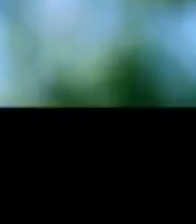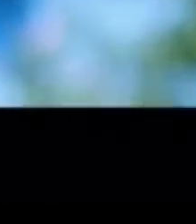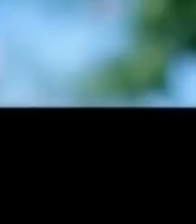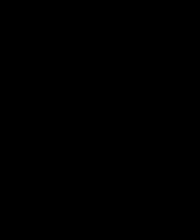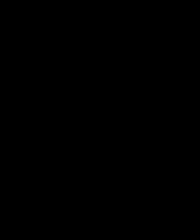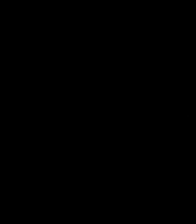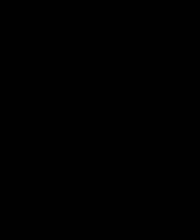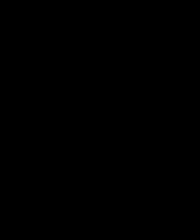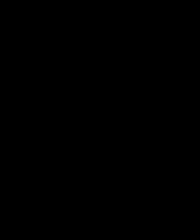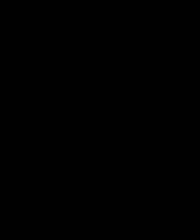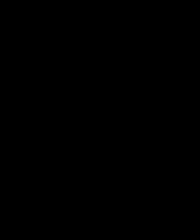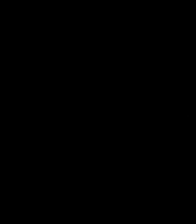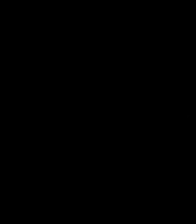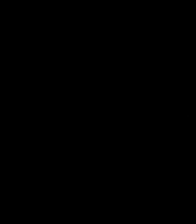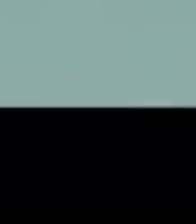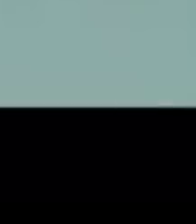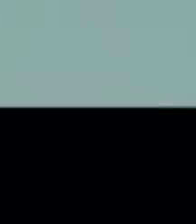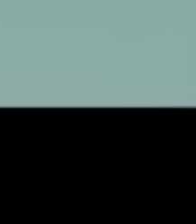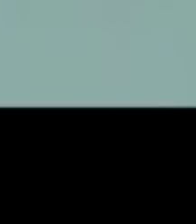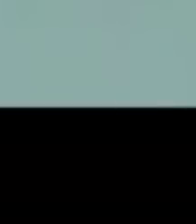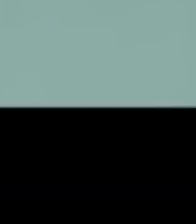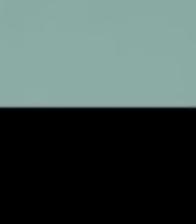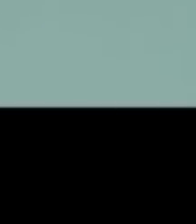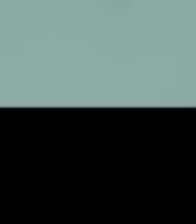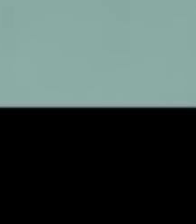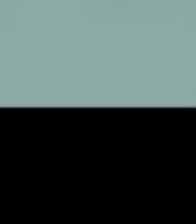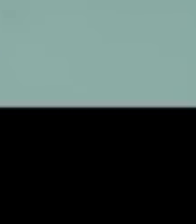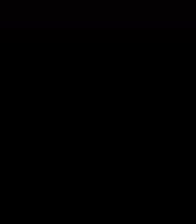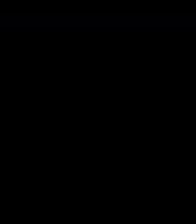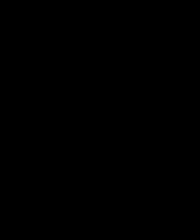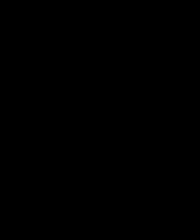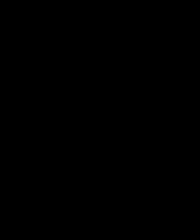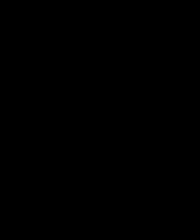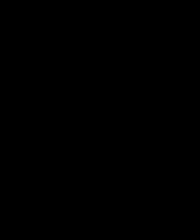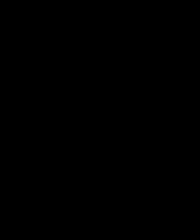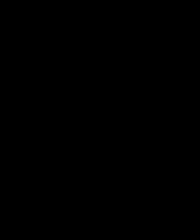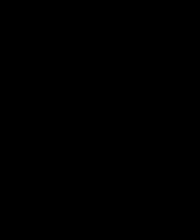ได้ไหมครับ หนูคิดว่ามันไม่ได้เป็นปัญหาสำหรับหนูนะคะ